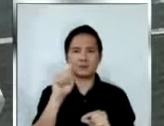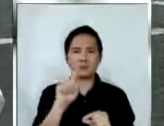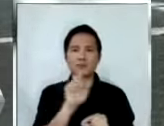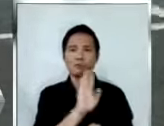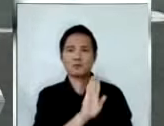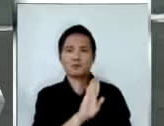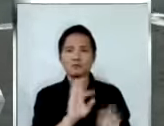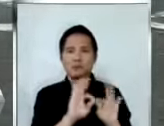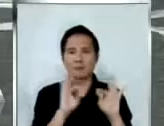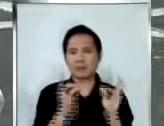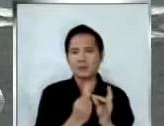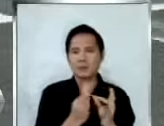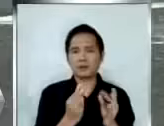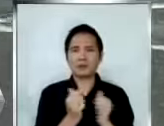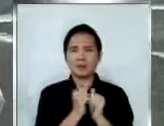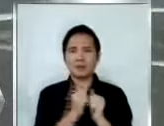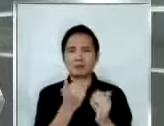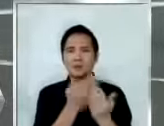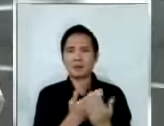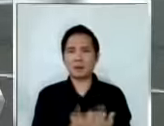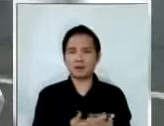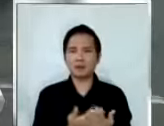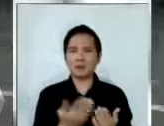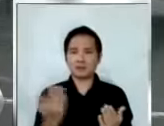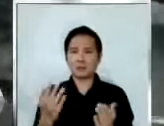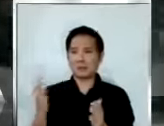sa anti-habal-habal operations.